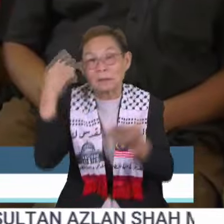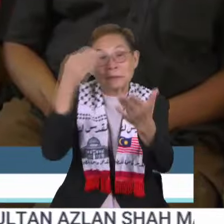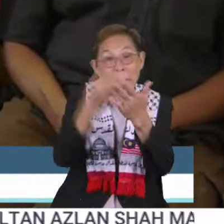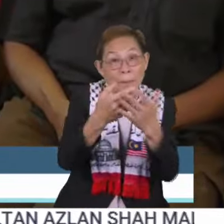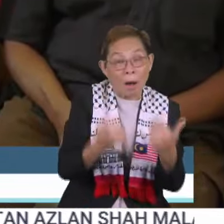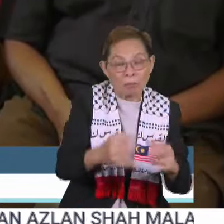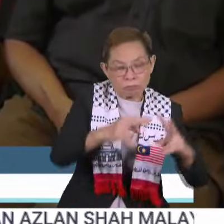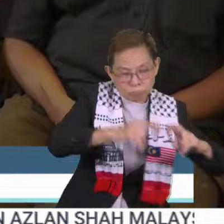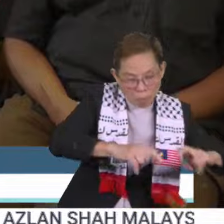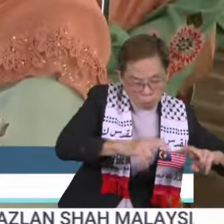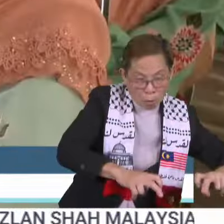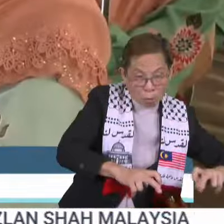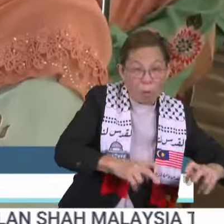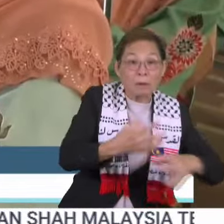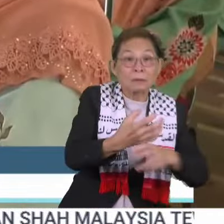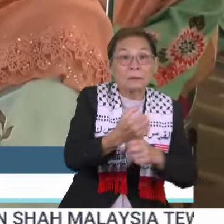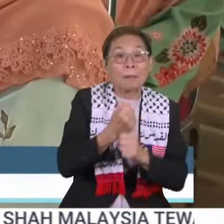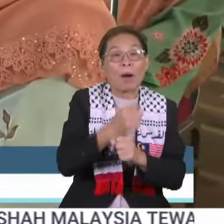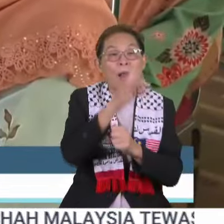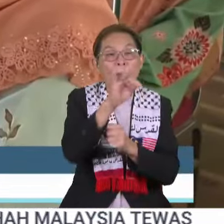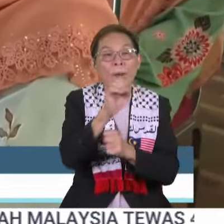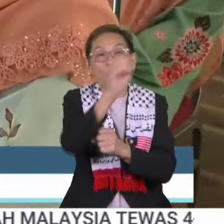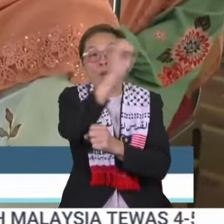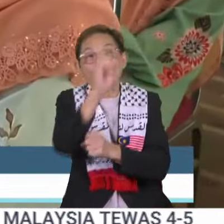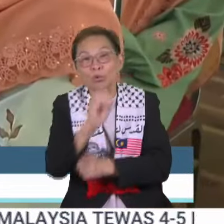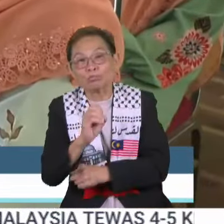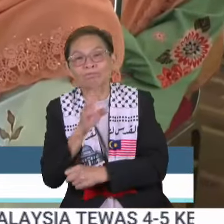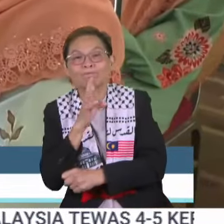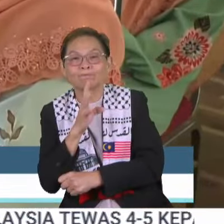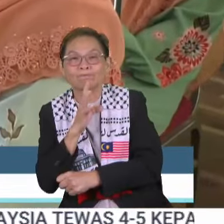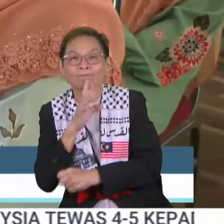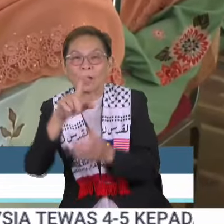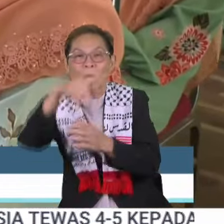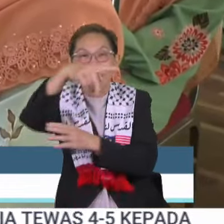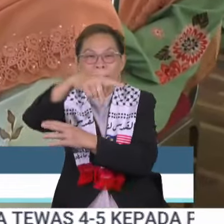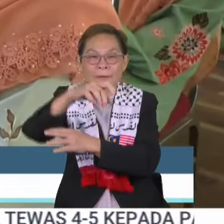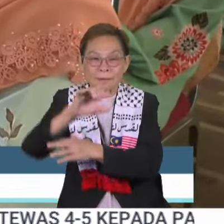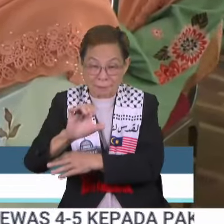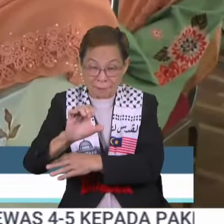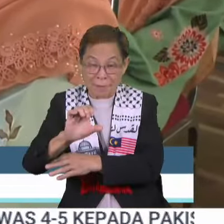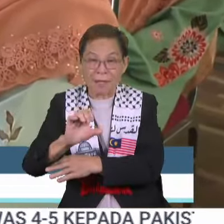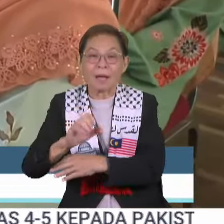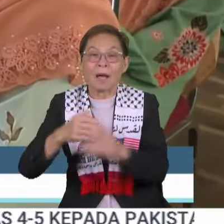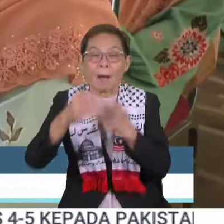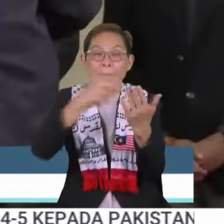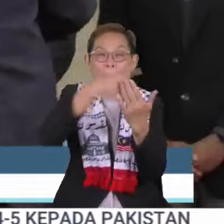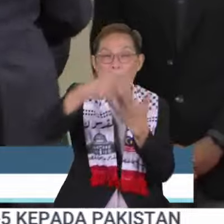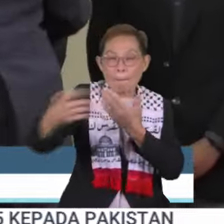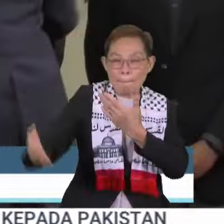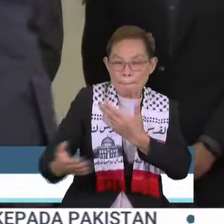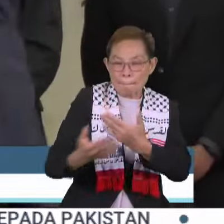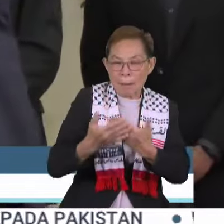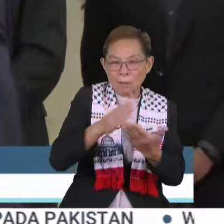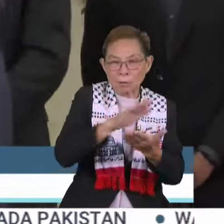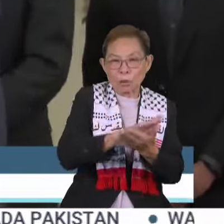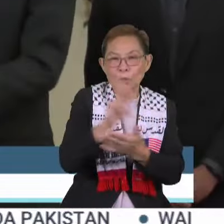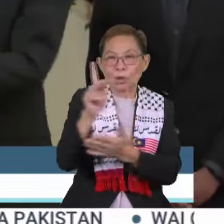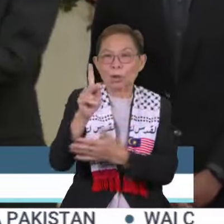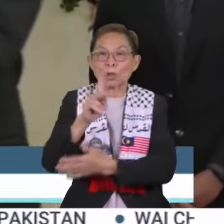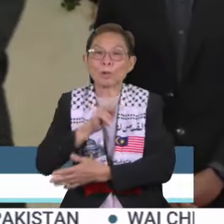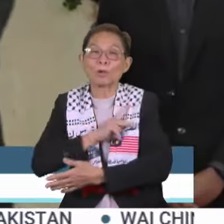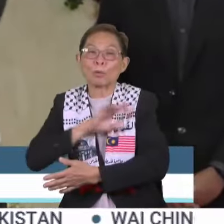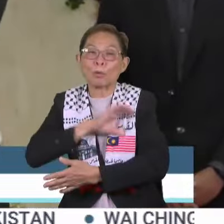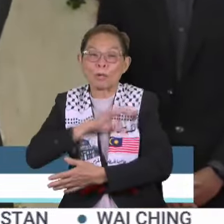Setakat ini, siasatan telah mencapai 80%. Beliau berkata demikian pada sidang media selepas program Back to School Ketua Polis Kelantan